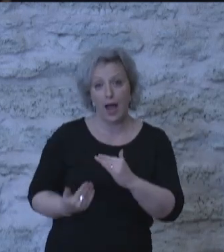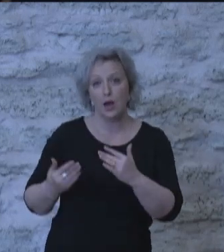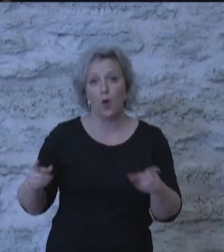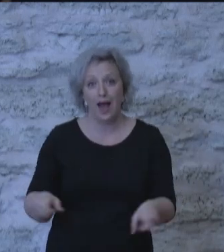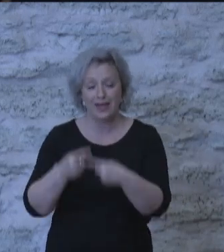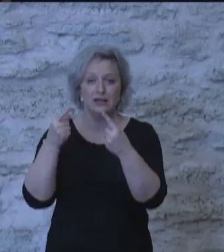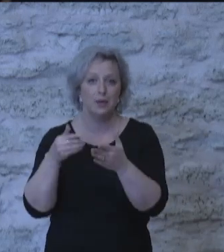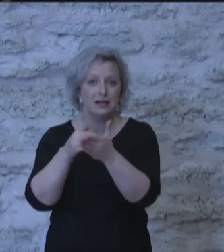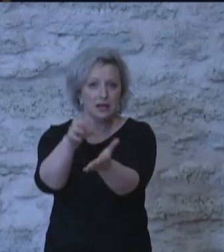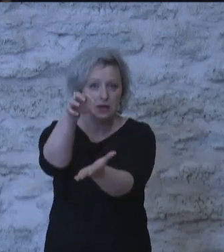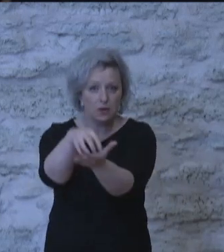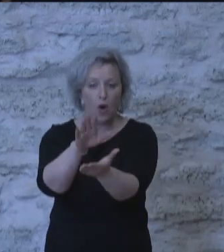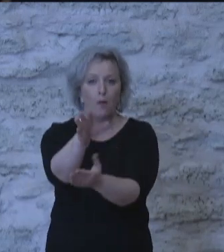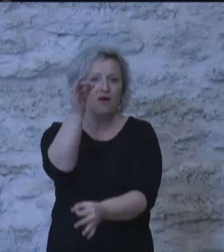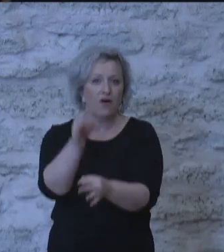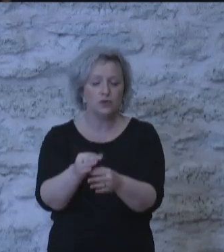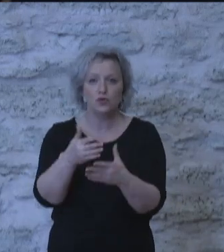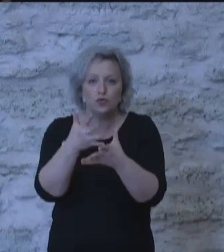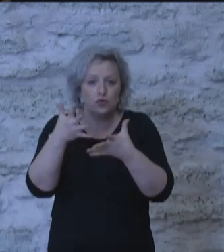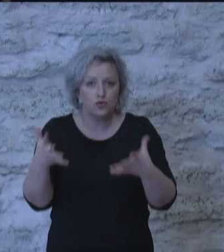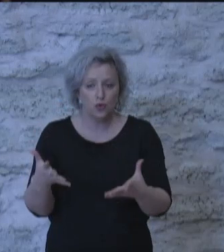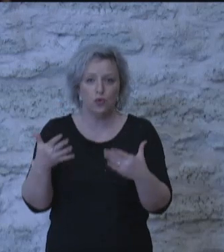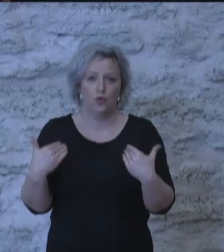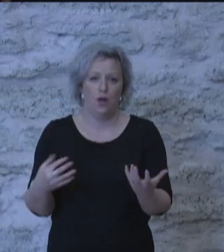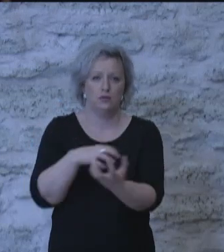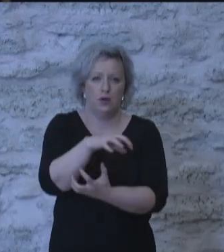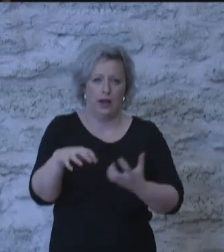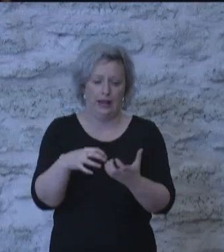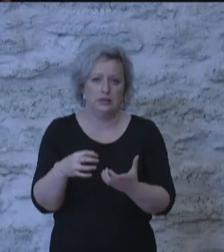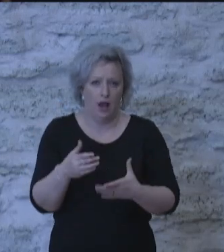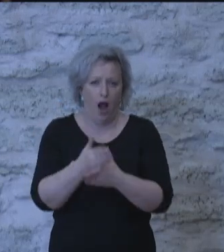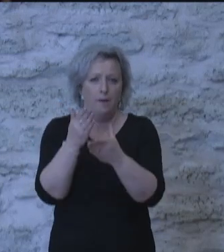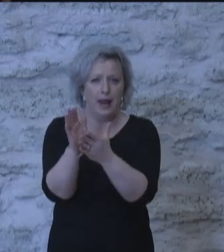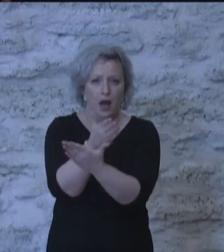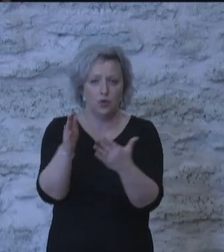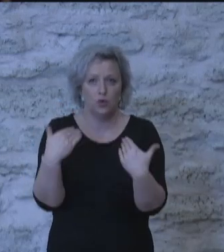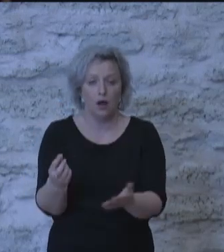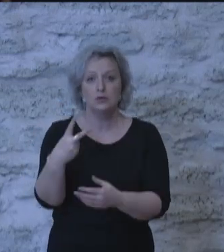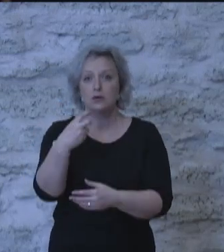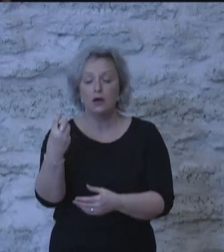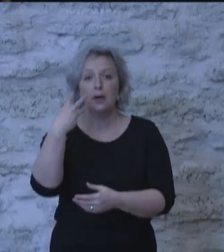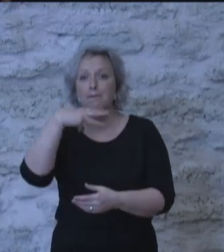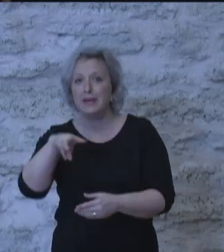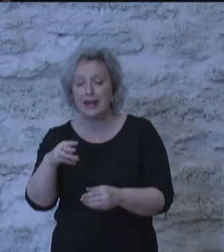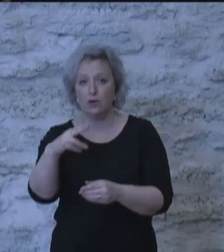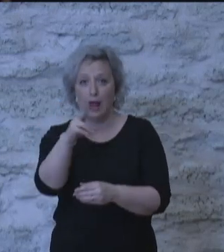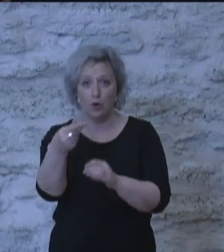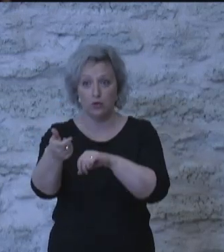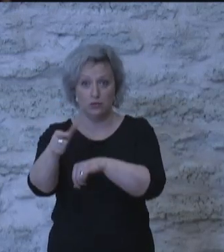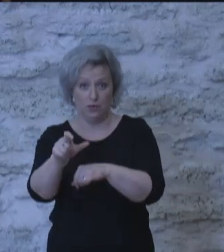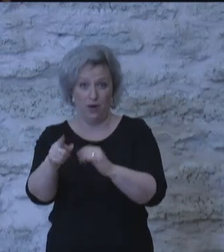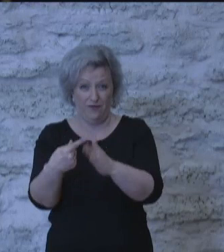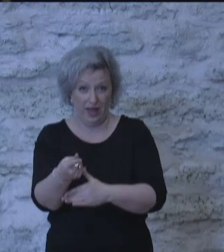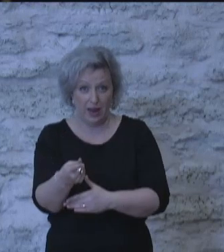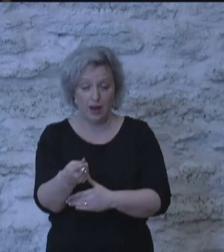vastutus, kuidas kriisipaketti lahendatakse, 200 milline on enam eurot. Siis kas teil